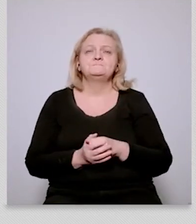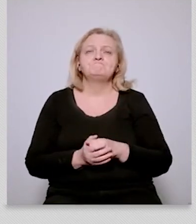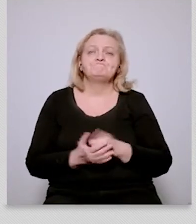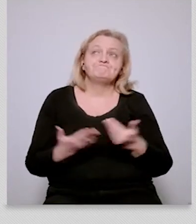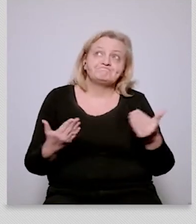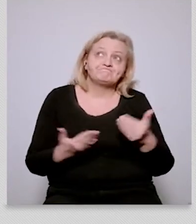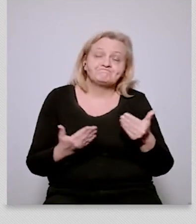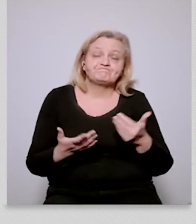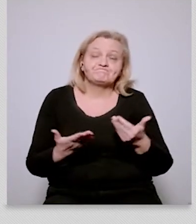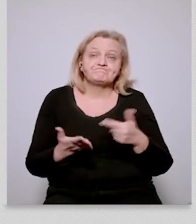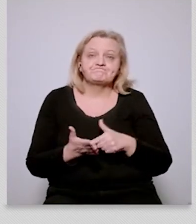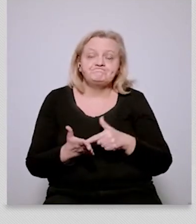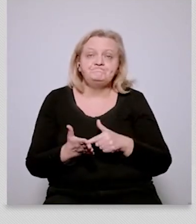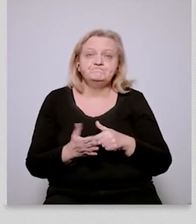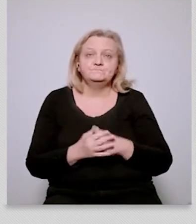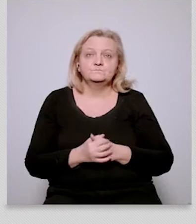potencjalnie